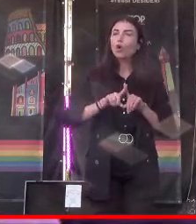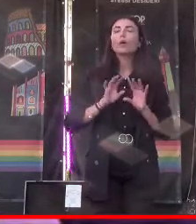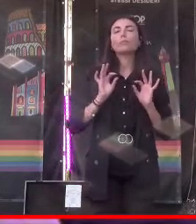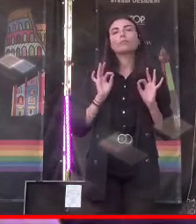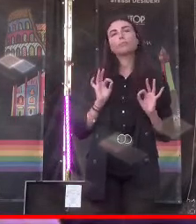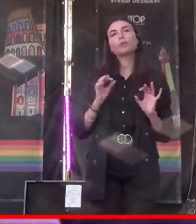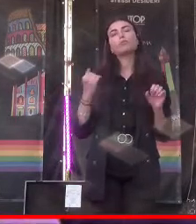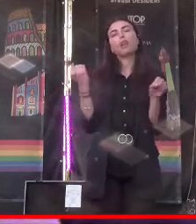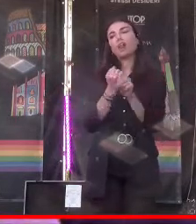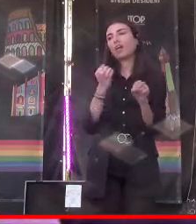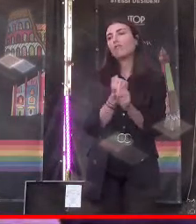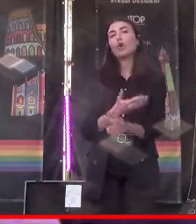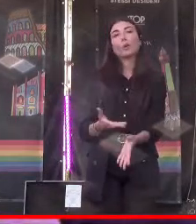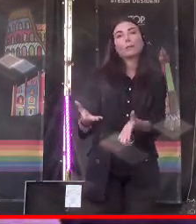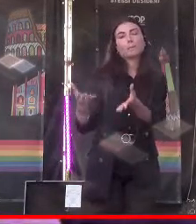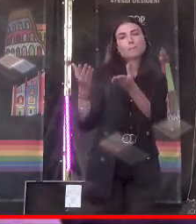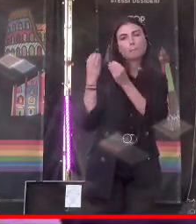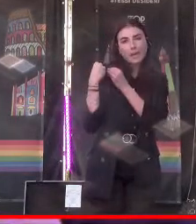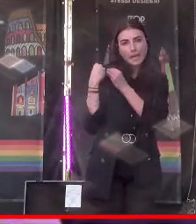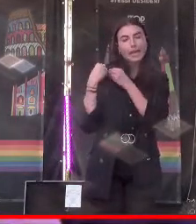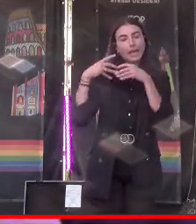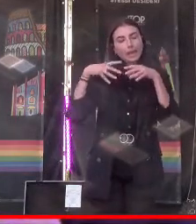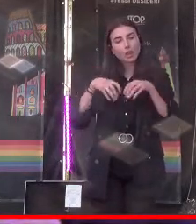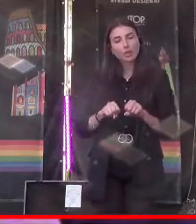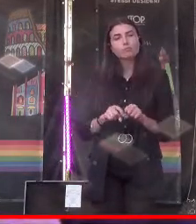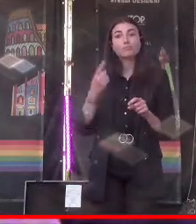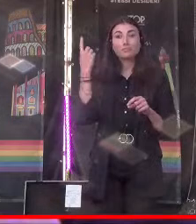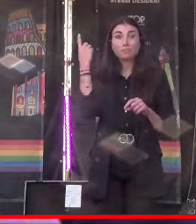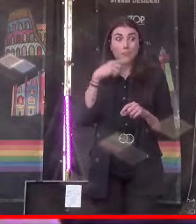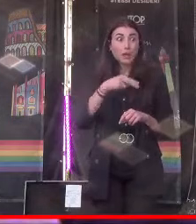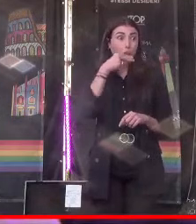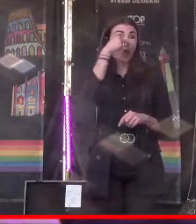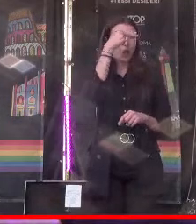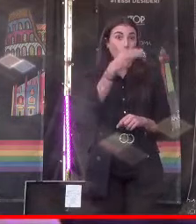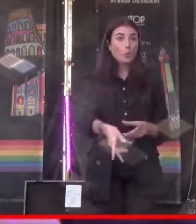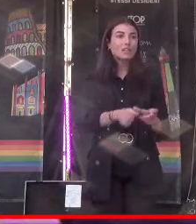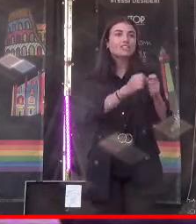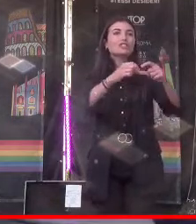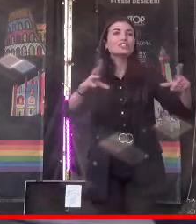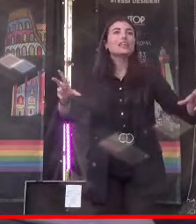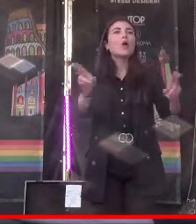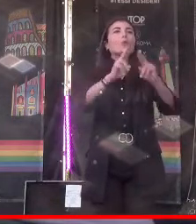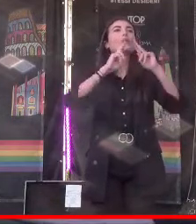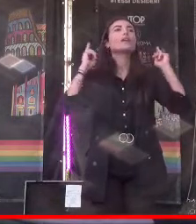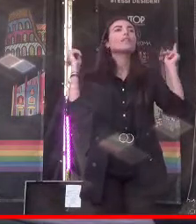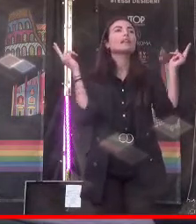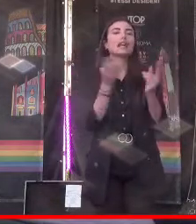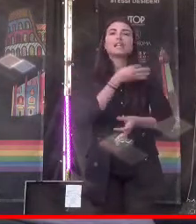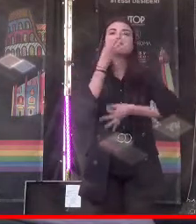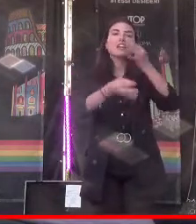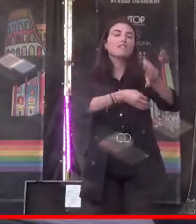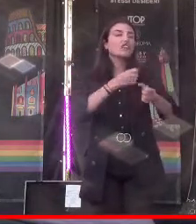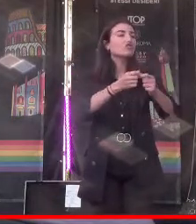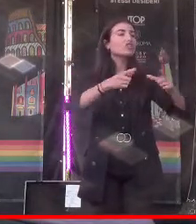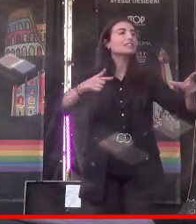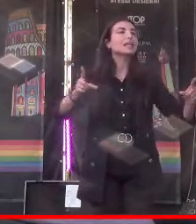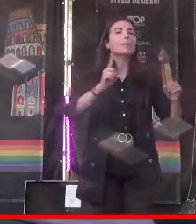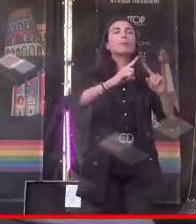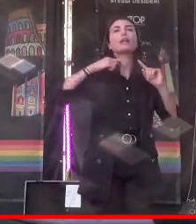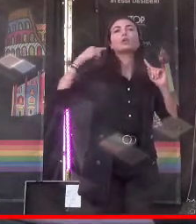ci stiamo impegnando. Per questo l'abbiamo chiamato città universale il nostro dibattito, perché deve essere una città per tutte e tutti e